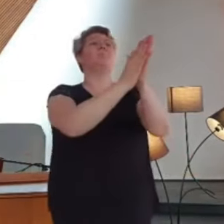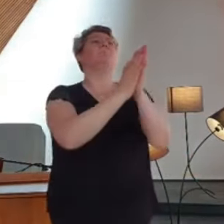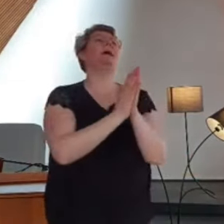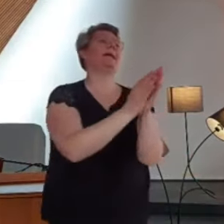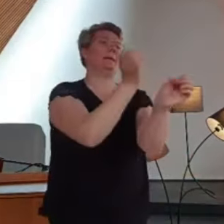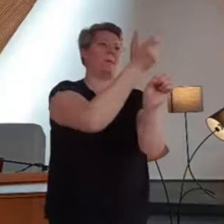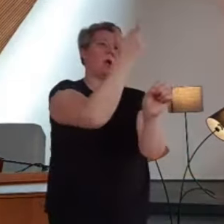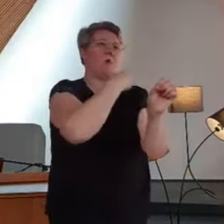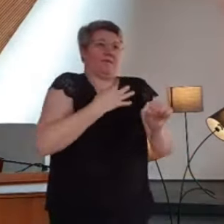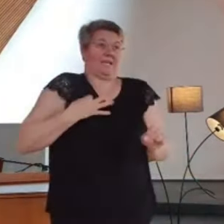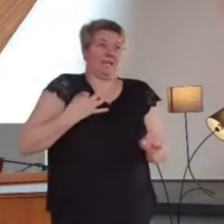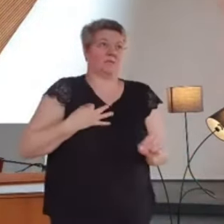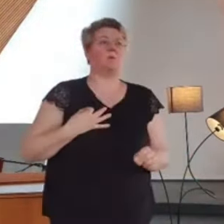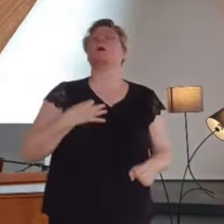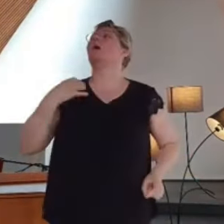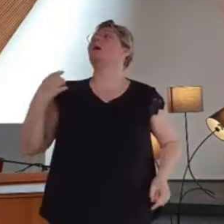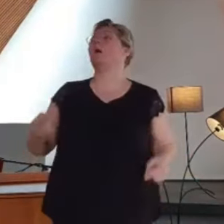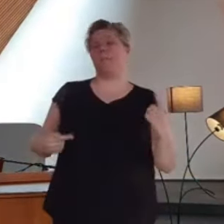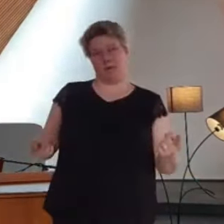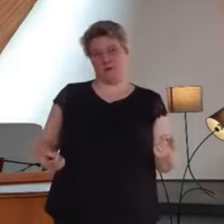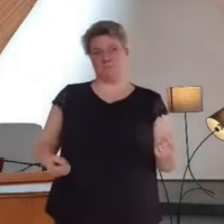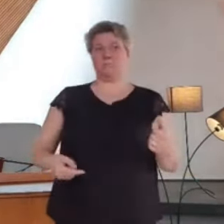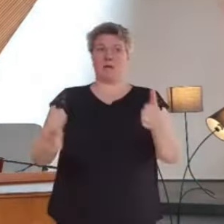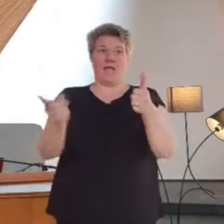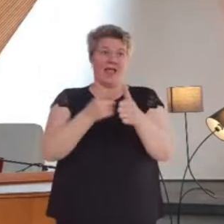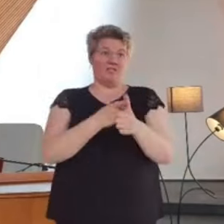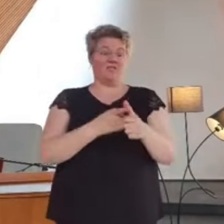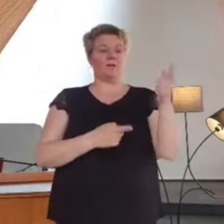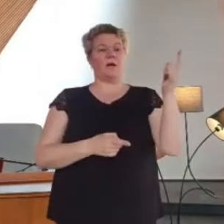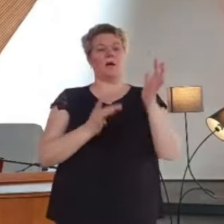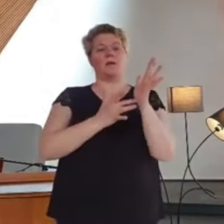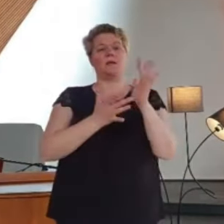3 Arten. Jesus berührt die Menschen.